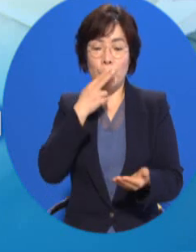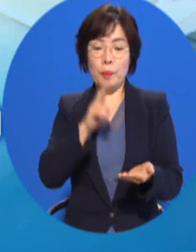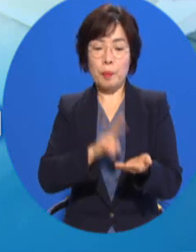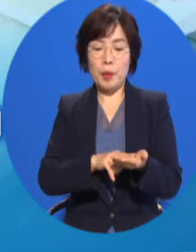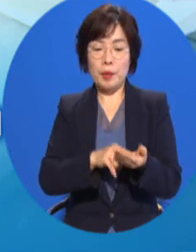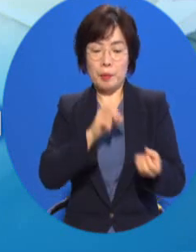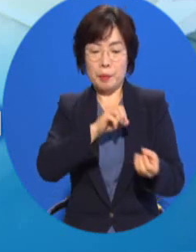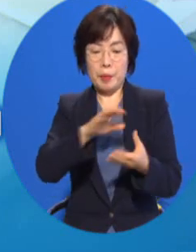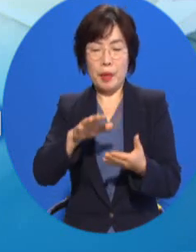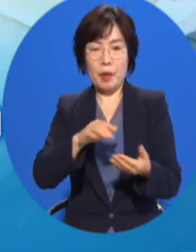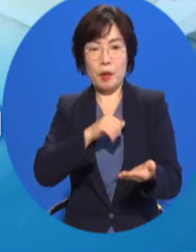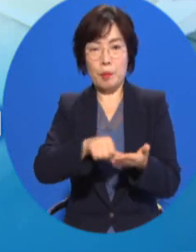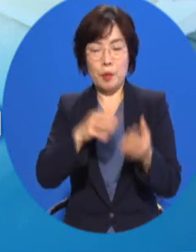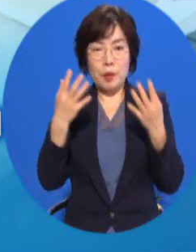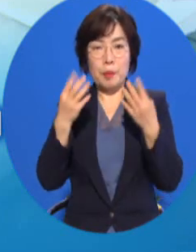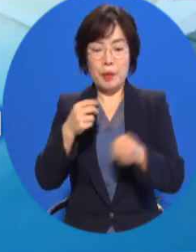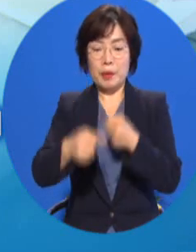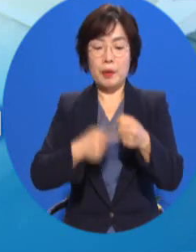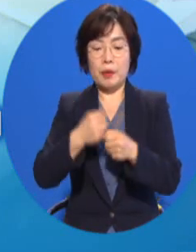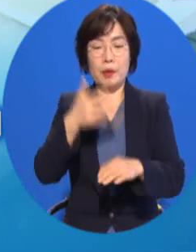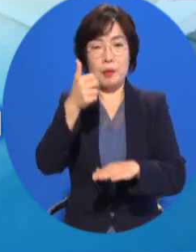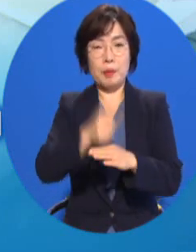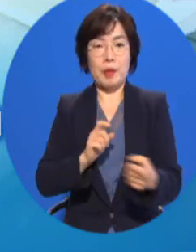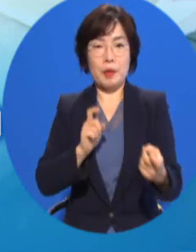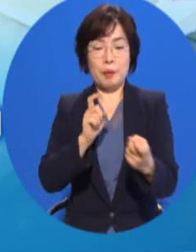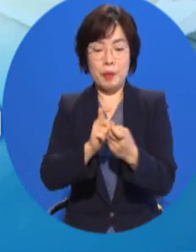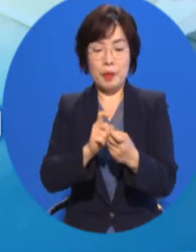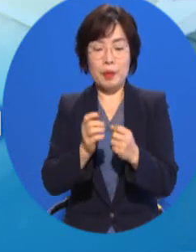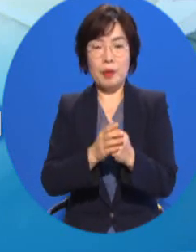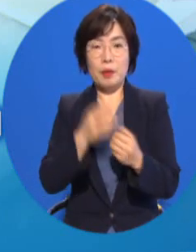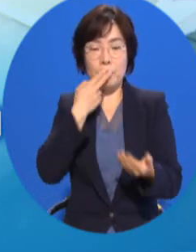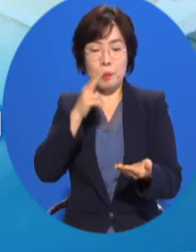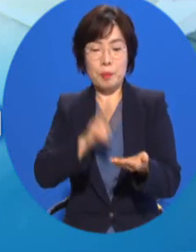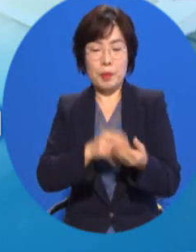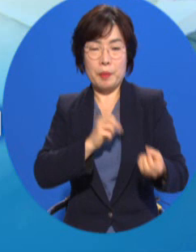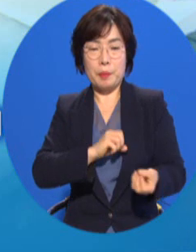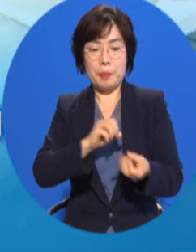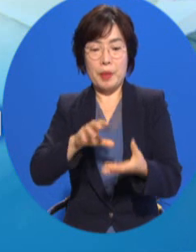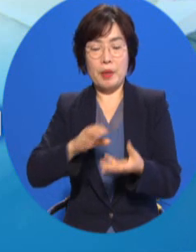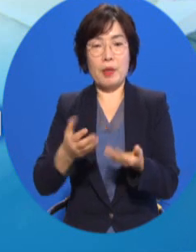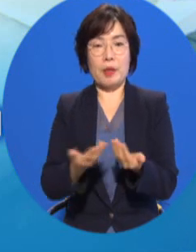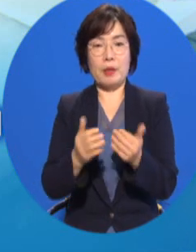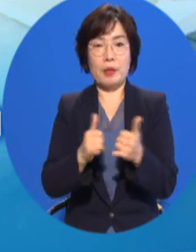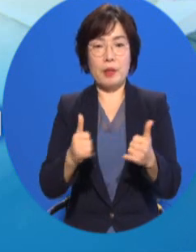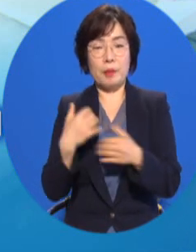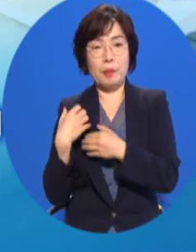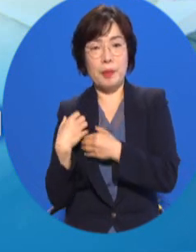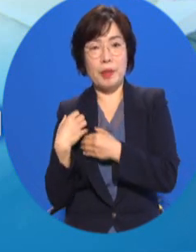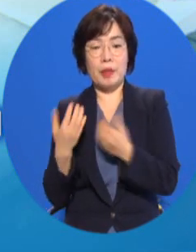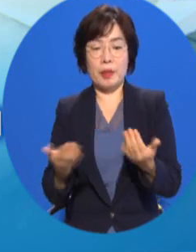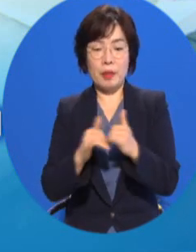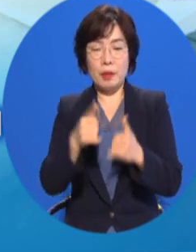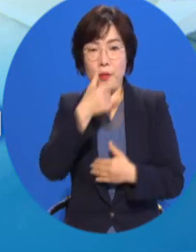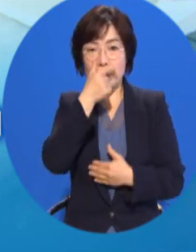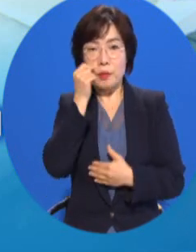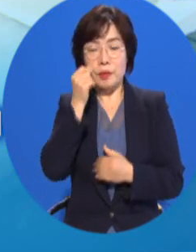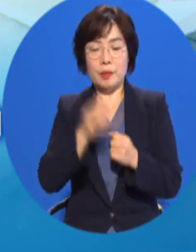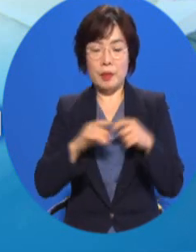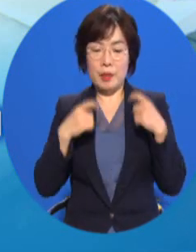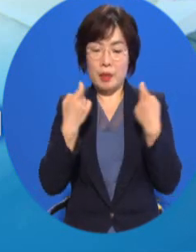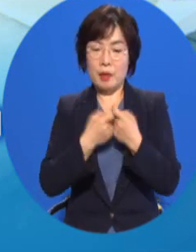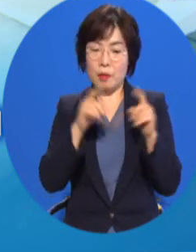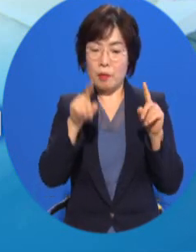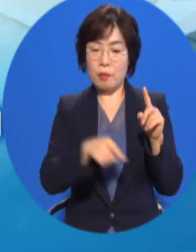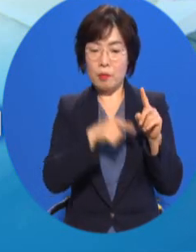우편물과 택배 물량이 몰리는 연말을 맞아 집배원들의 업무량이 폭증하고 있습니다. 부족한 인력 탓에 개인당